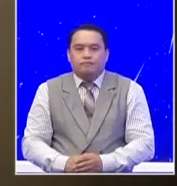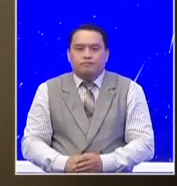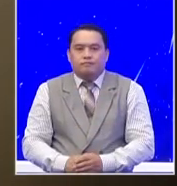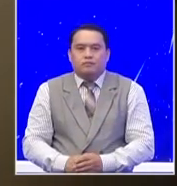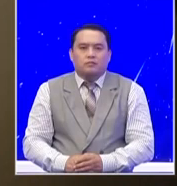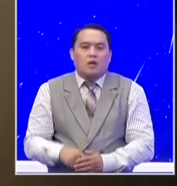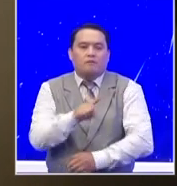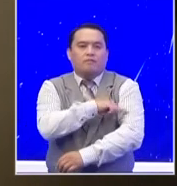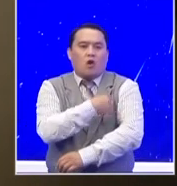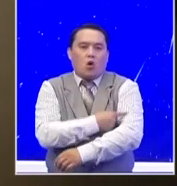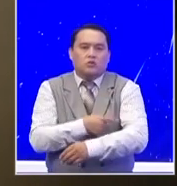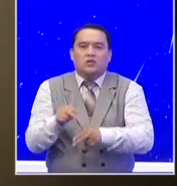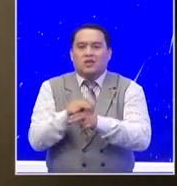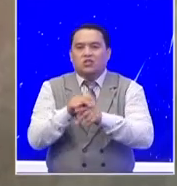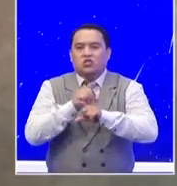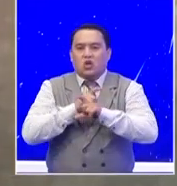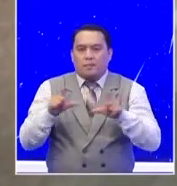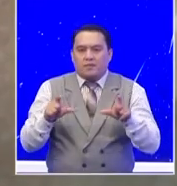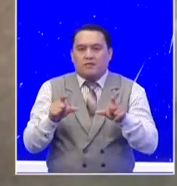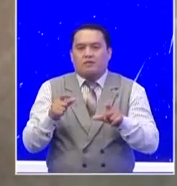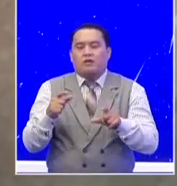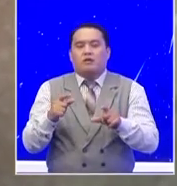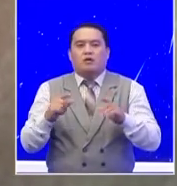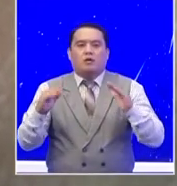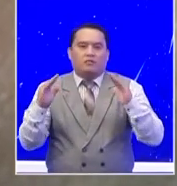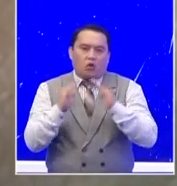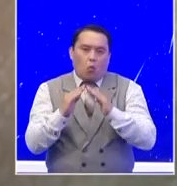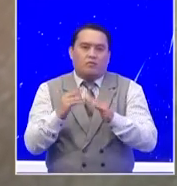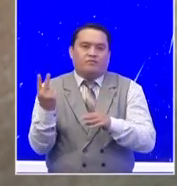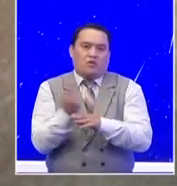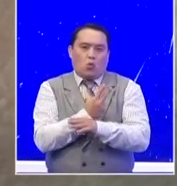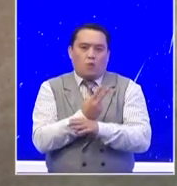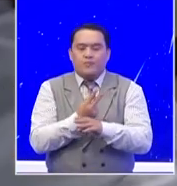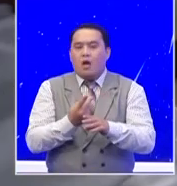врачей и медперсонала лечебное учреждение стало вторым домом. Медики признаются, что